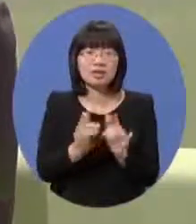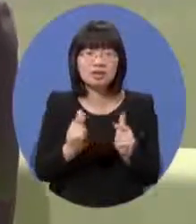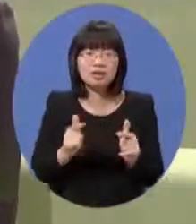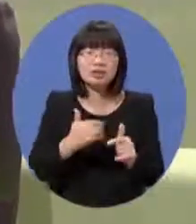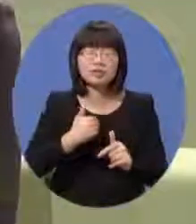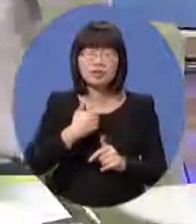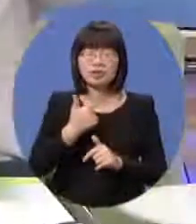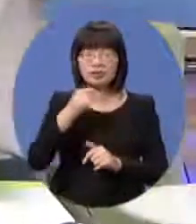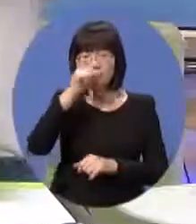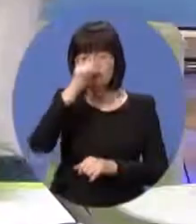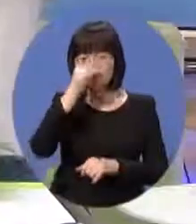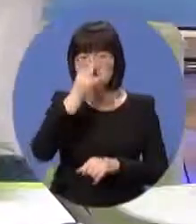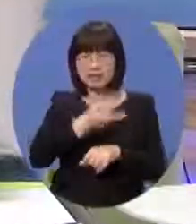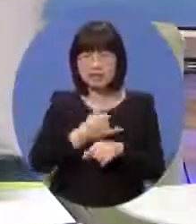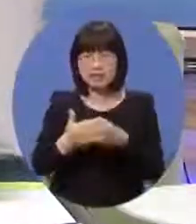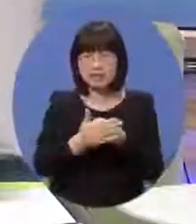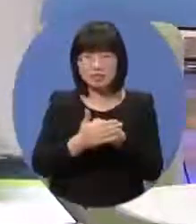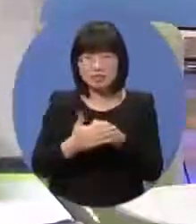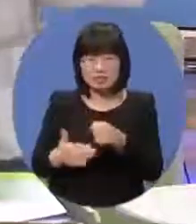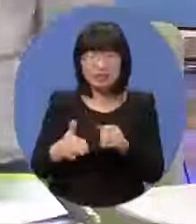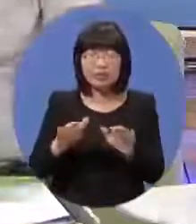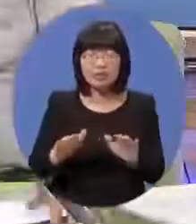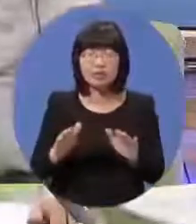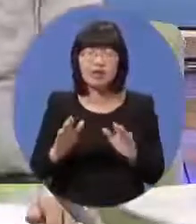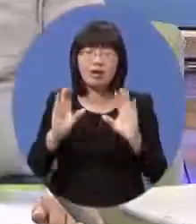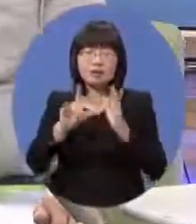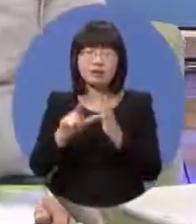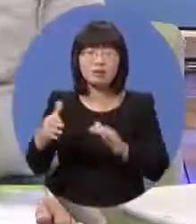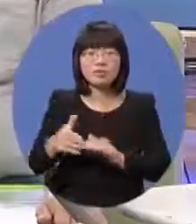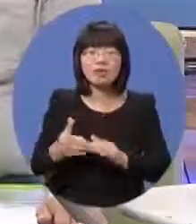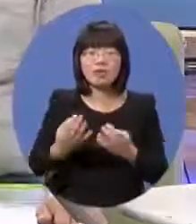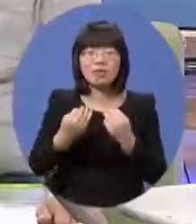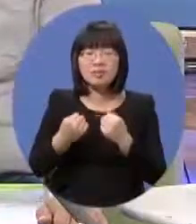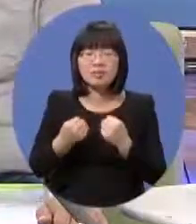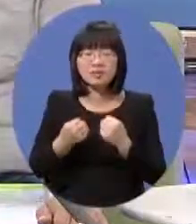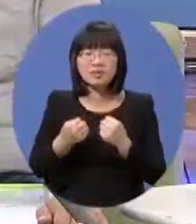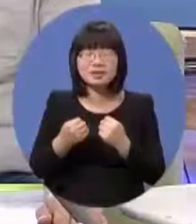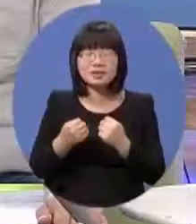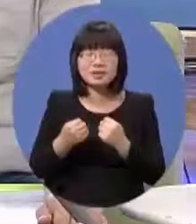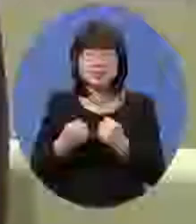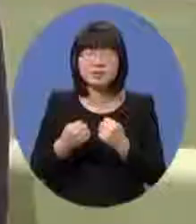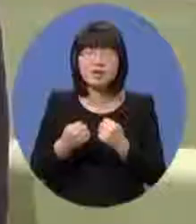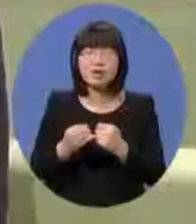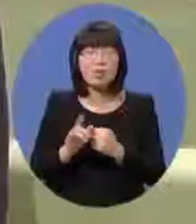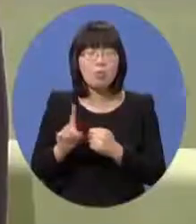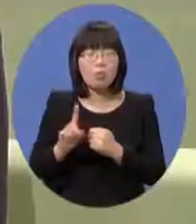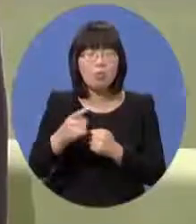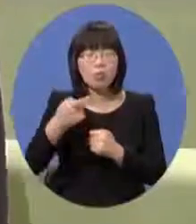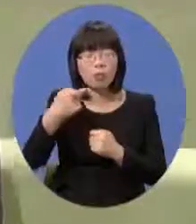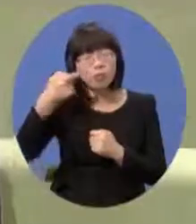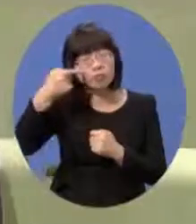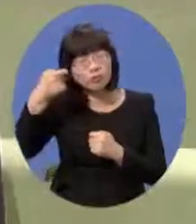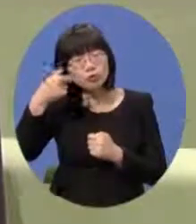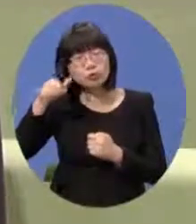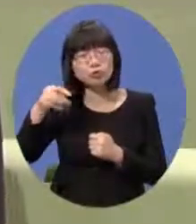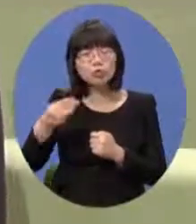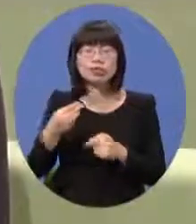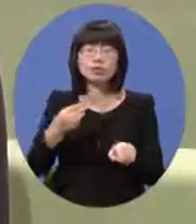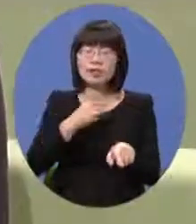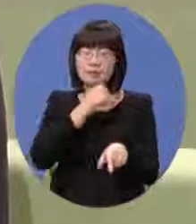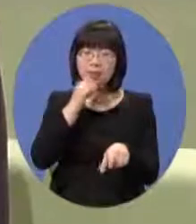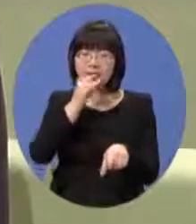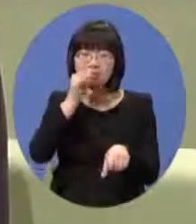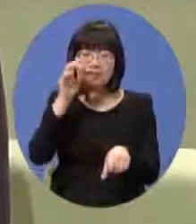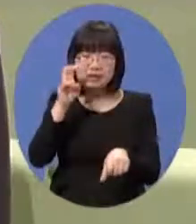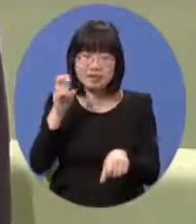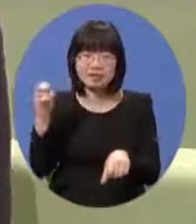저는 좋아하는데 굴 같은 거 애들 좀 많이 어렸을 때부터 좀 그 미각을 아 굴이라는 게 이렇게 맛있는 거구나라는